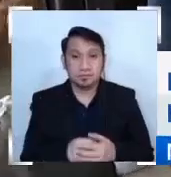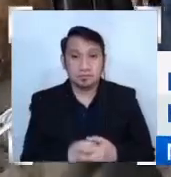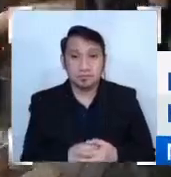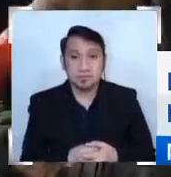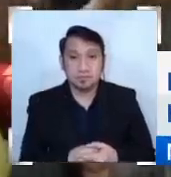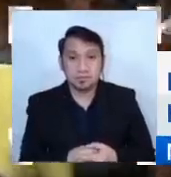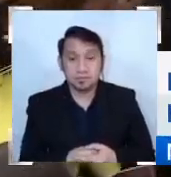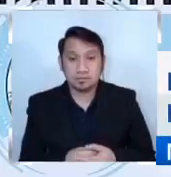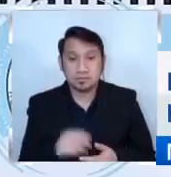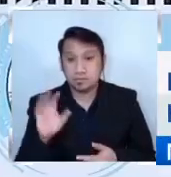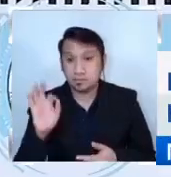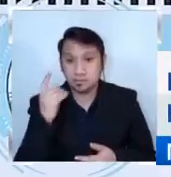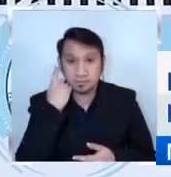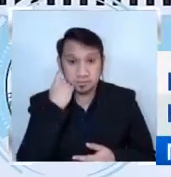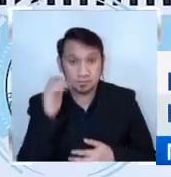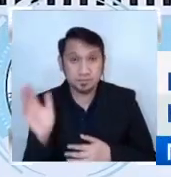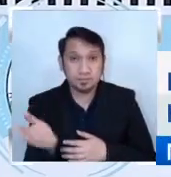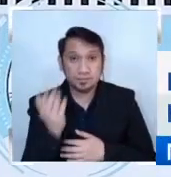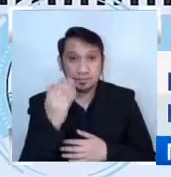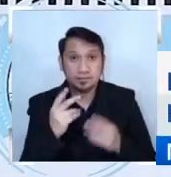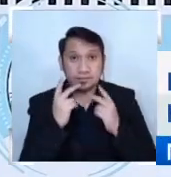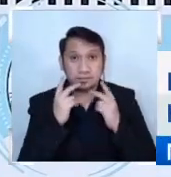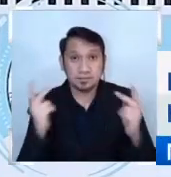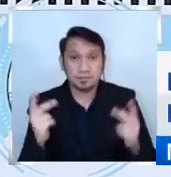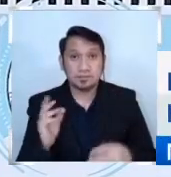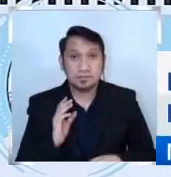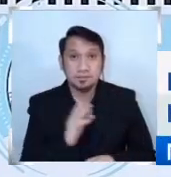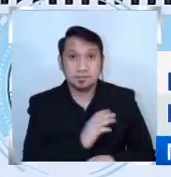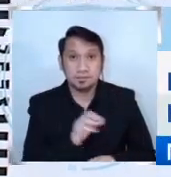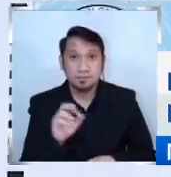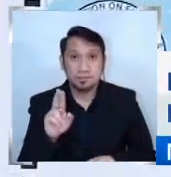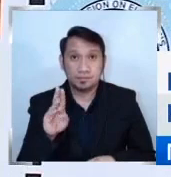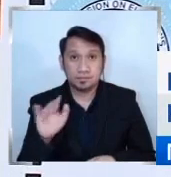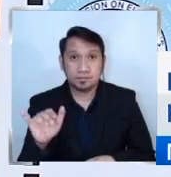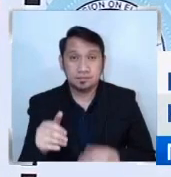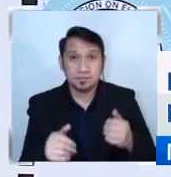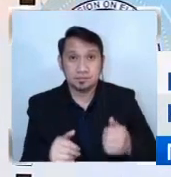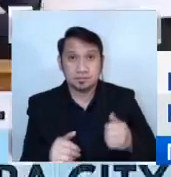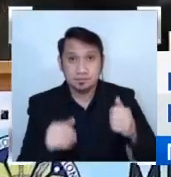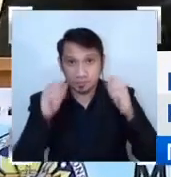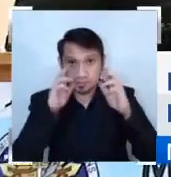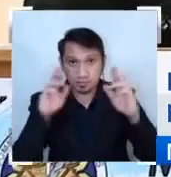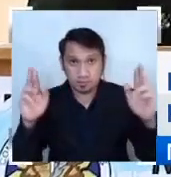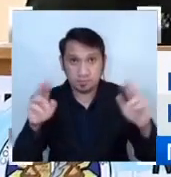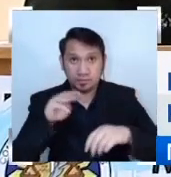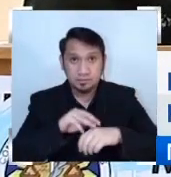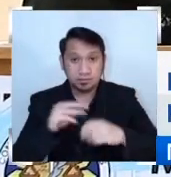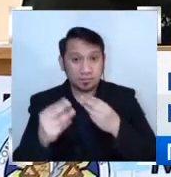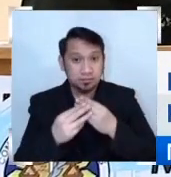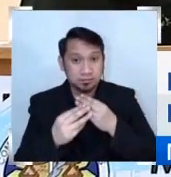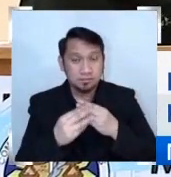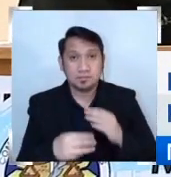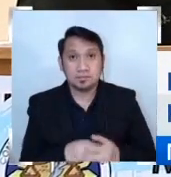Alas 9 naman kanina umaga, ipinroklama si Congressman Rufy Biazon na nagwaging Mayor ng Muntinlupa. Re-elected naman